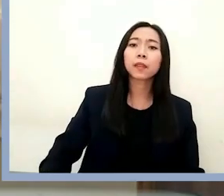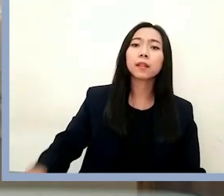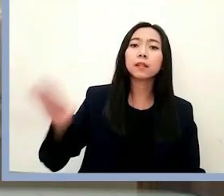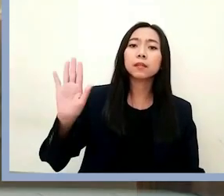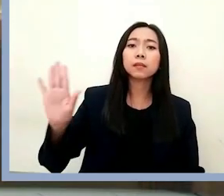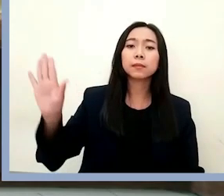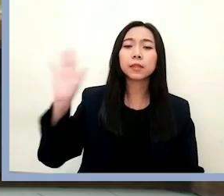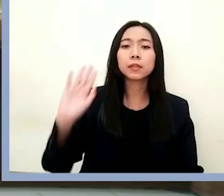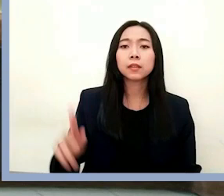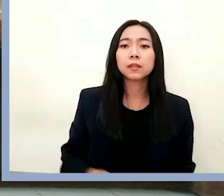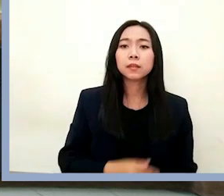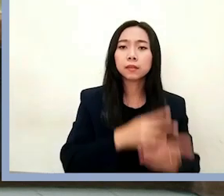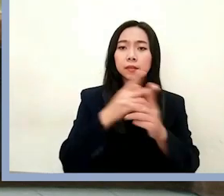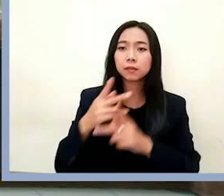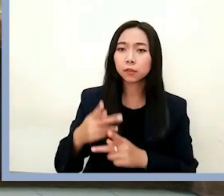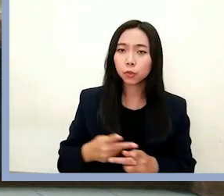kau